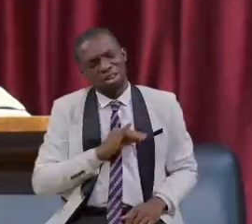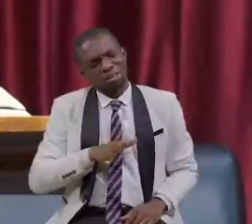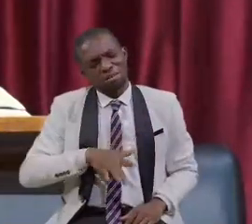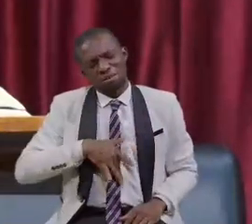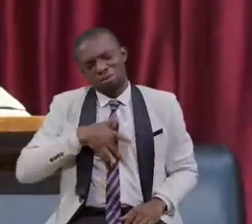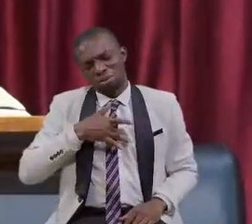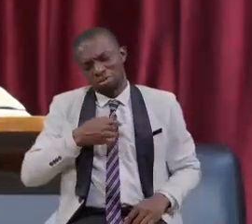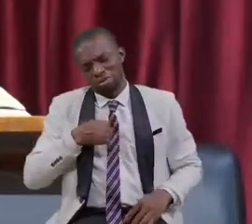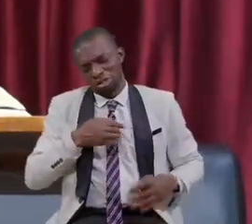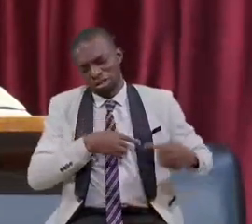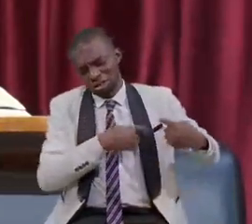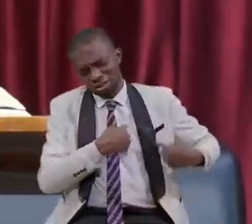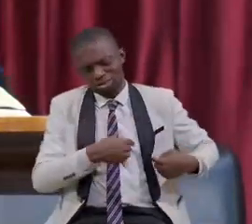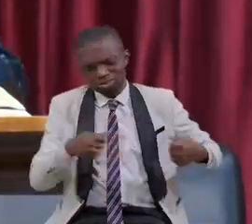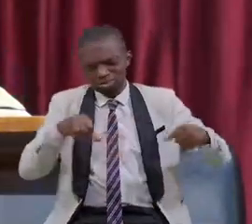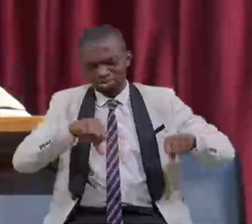me sens coupable.